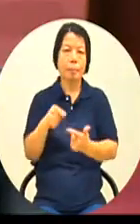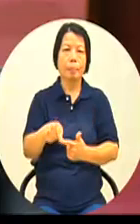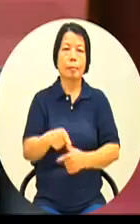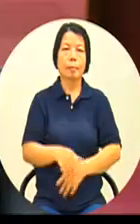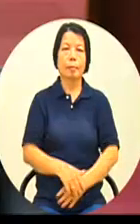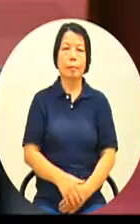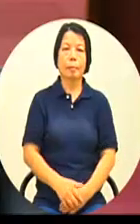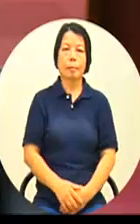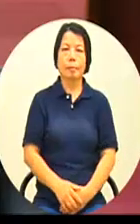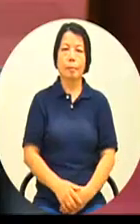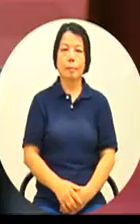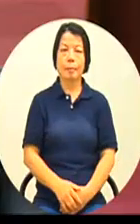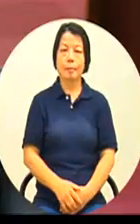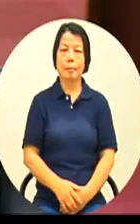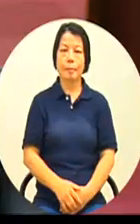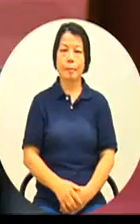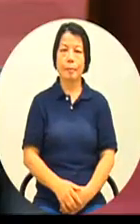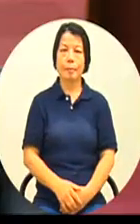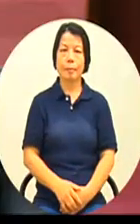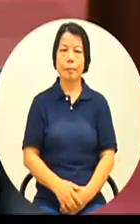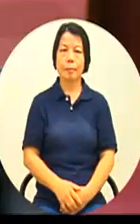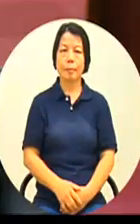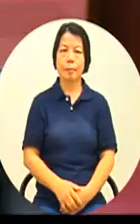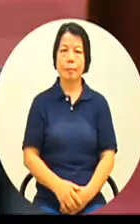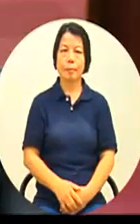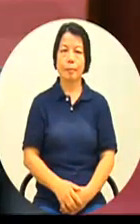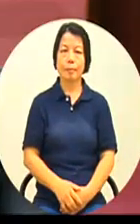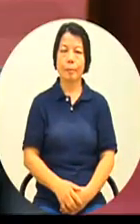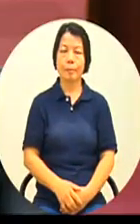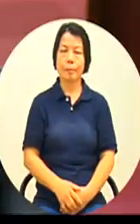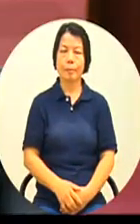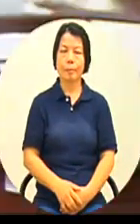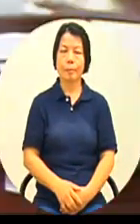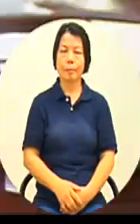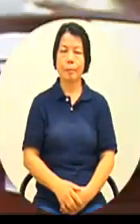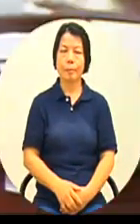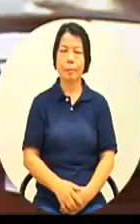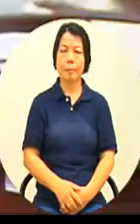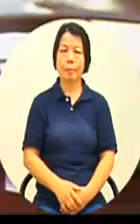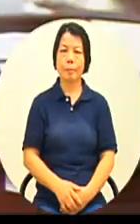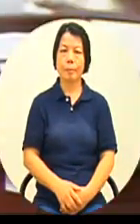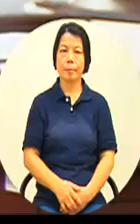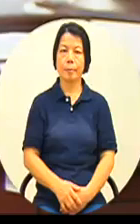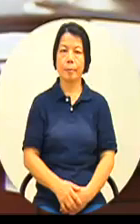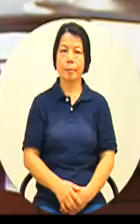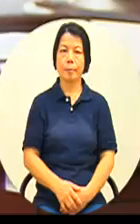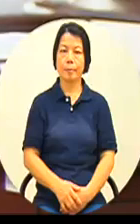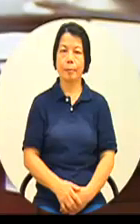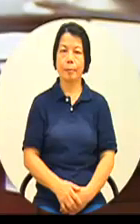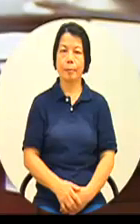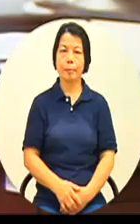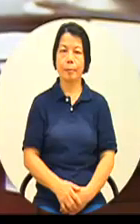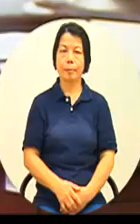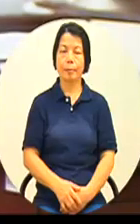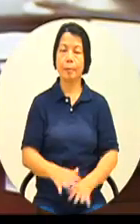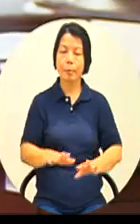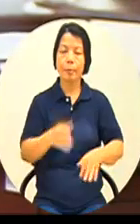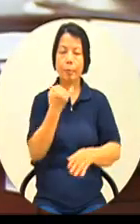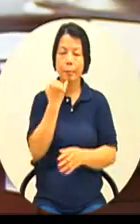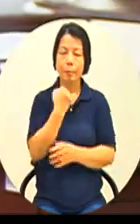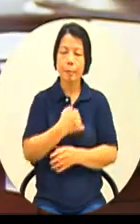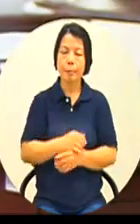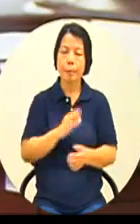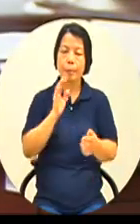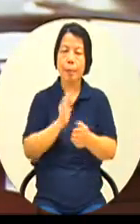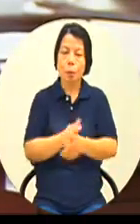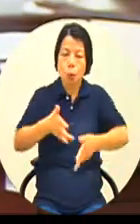个吼，伊、哦、这个当地对不对吼？咱的地方上对不对吼？整个生交通生活品质提升啦。你